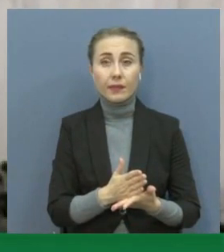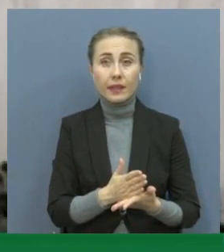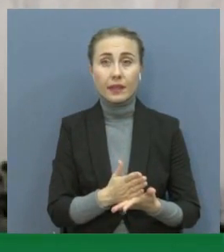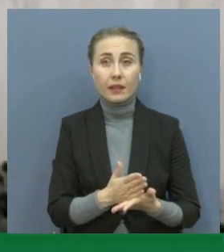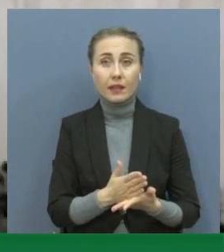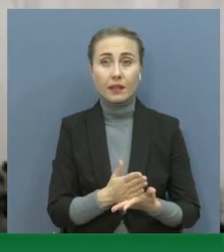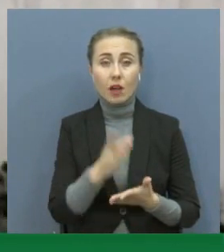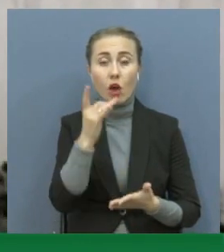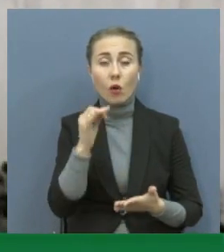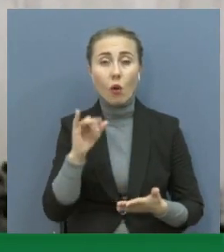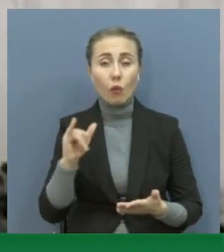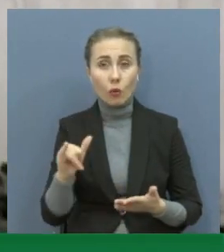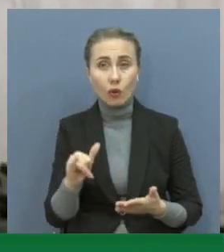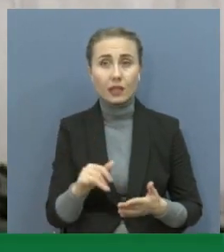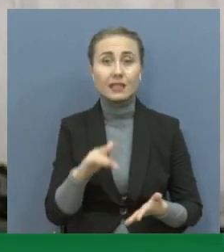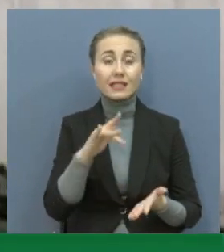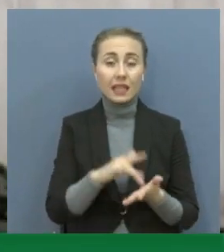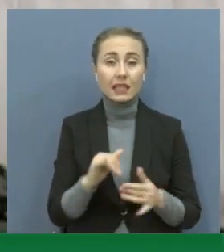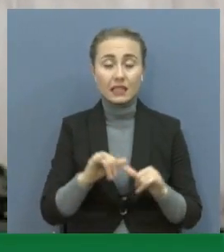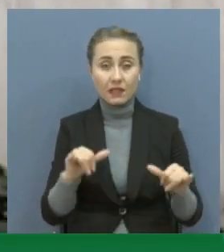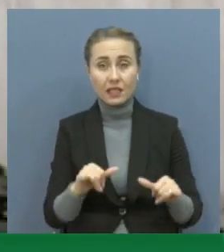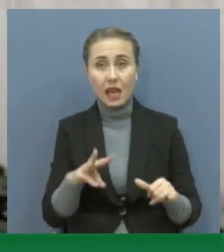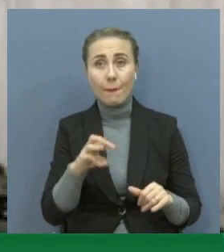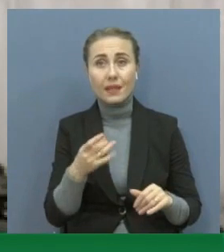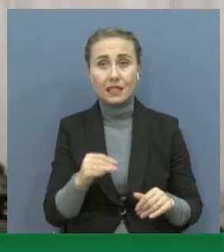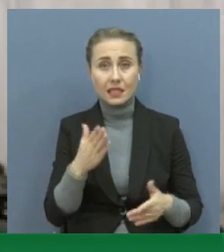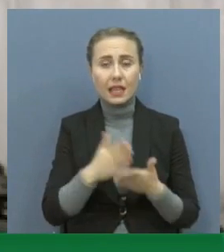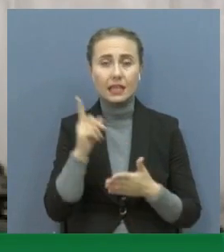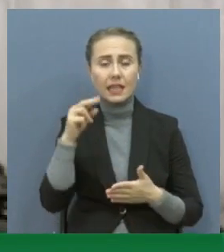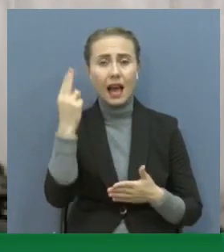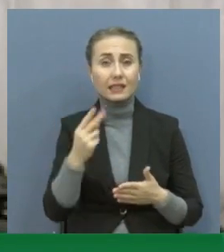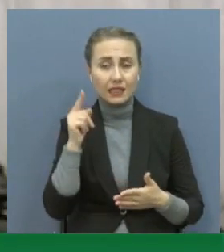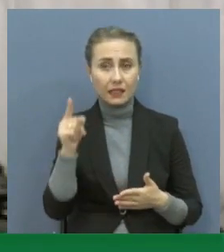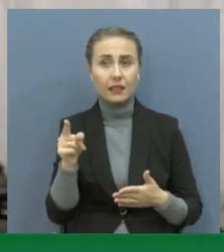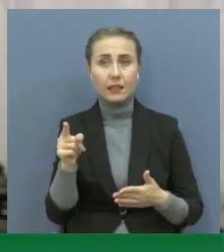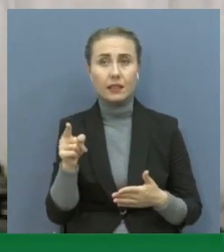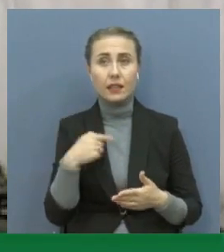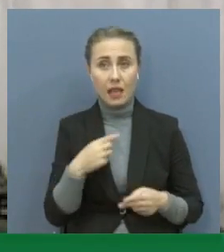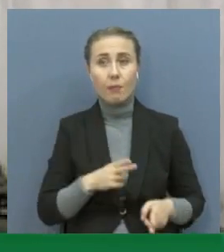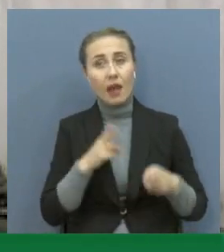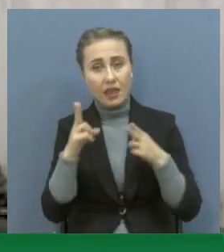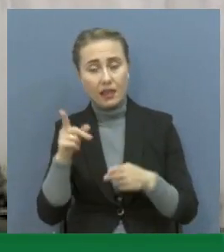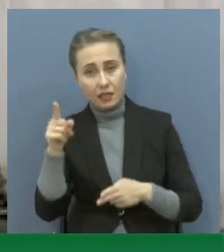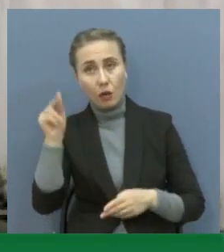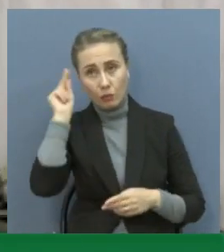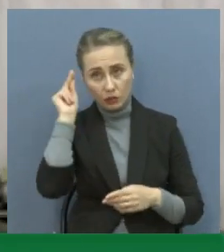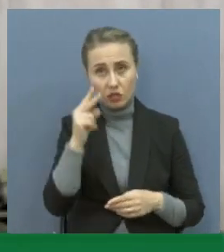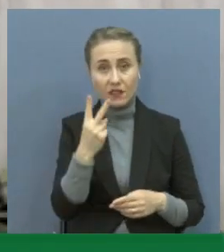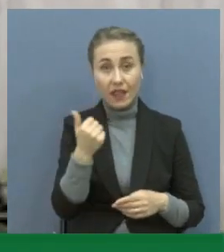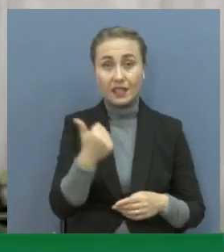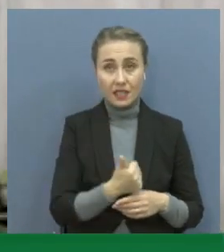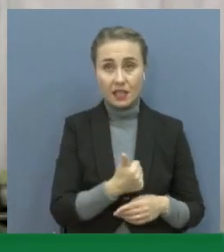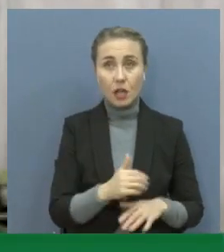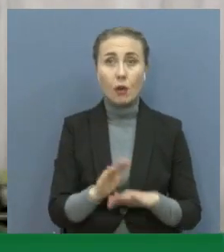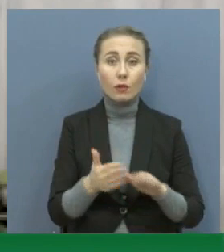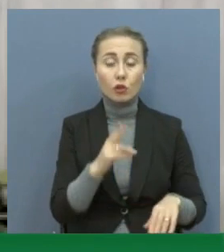такое РО, как Центр развития медиации, находится на Астане. Значит, поехал в Астану, обучился 2 недели,